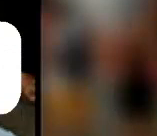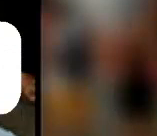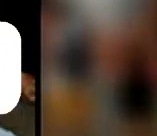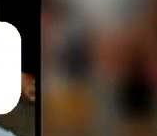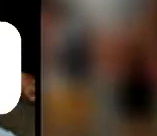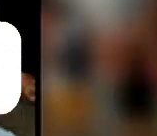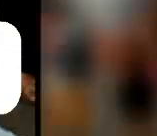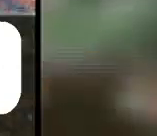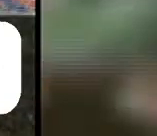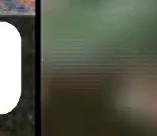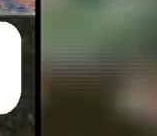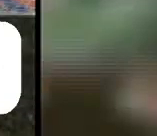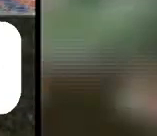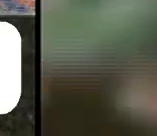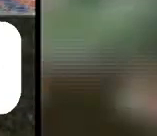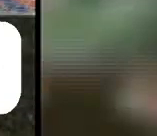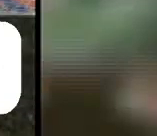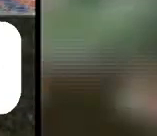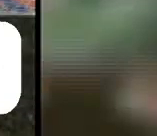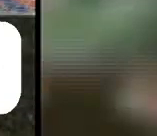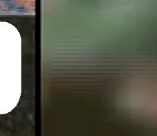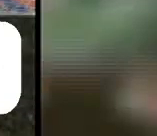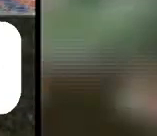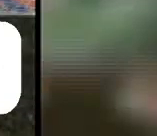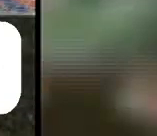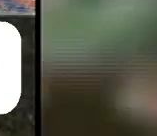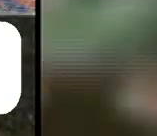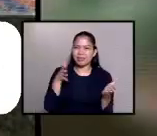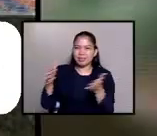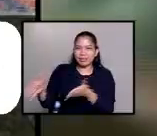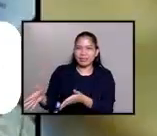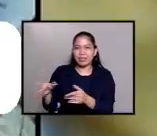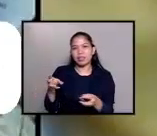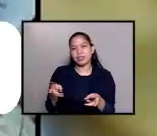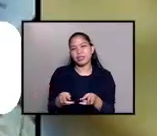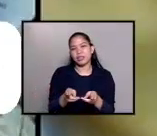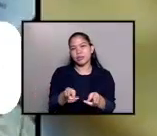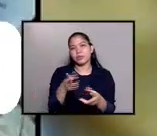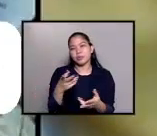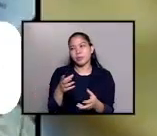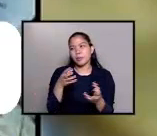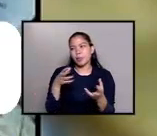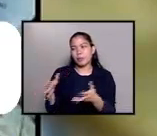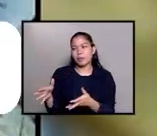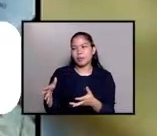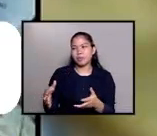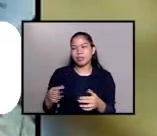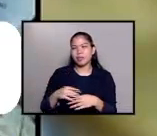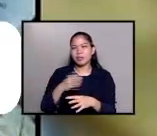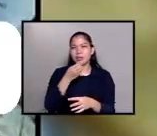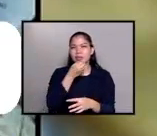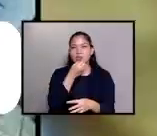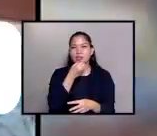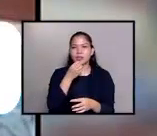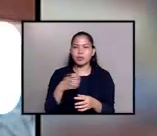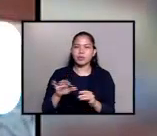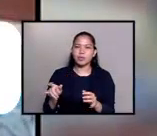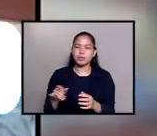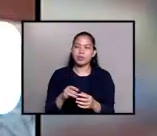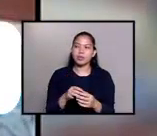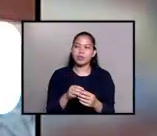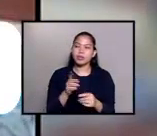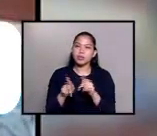at Antipolo hindi rin nakaligtas. Naiwan sa mga kalsada ang mga pinaghigaan at pinagkainan ng mga